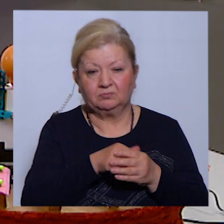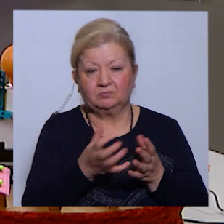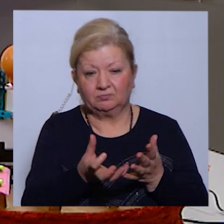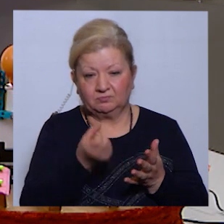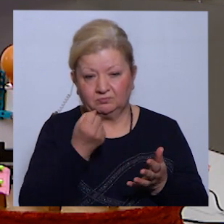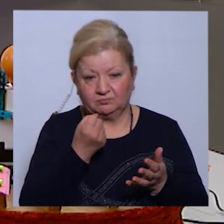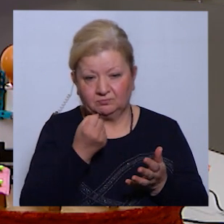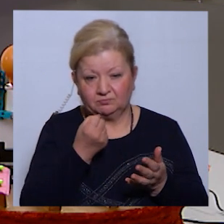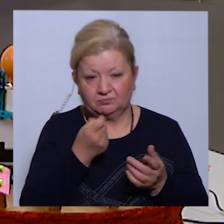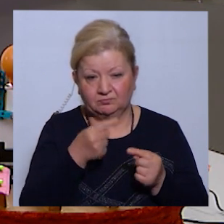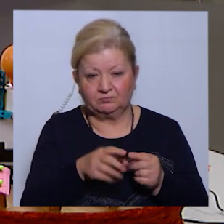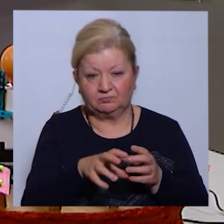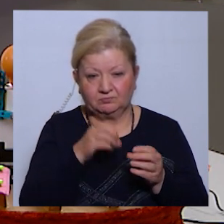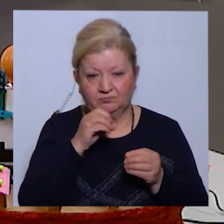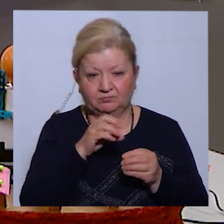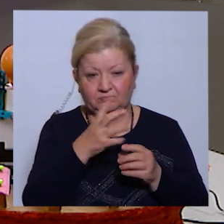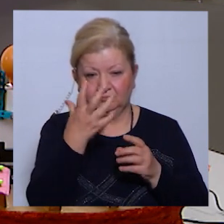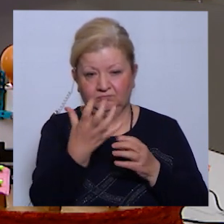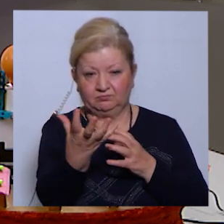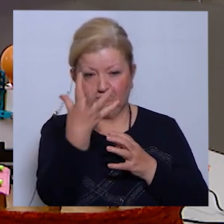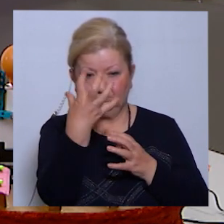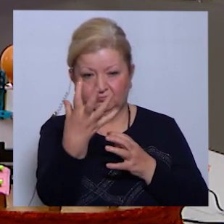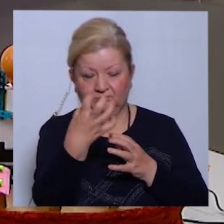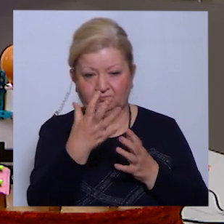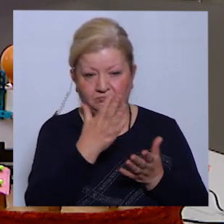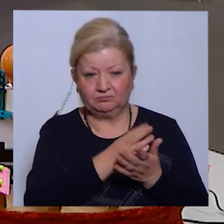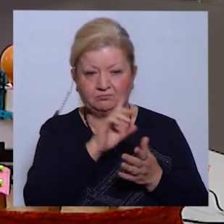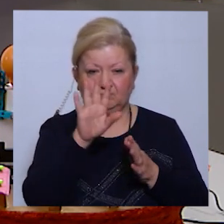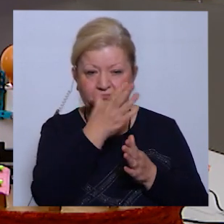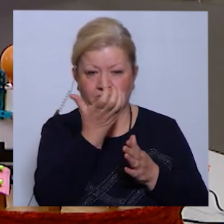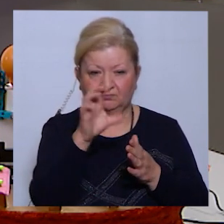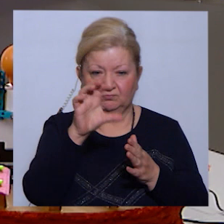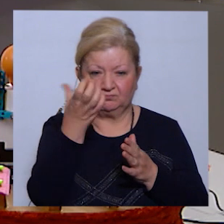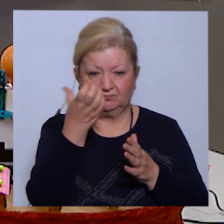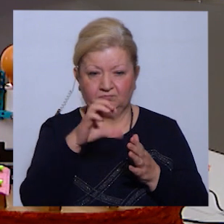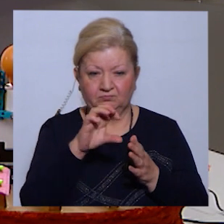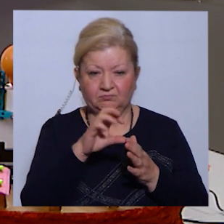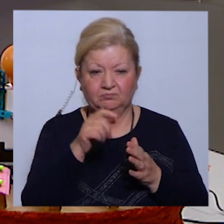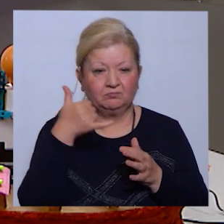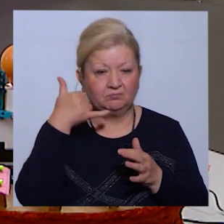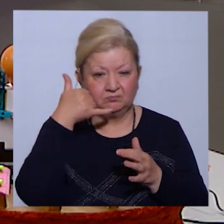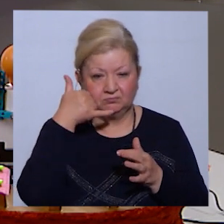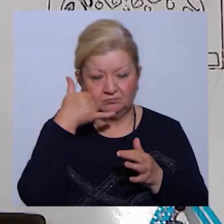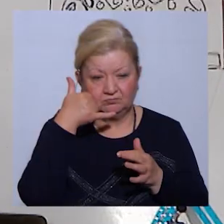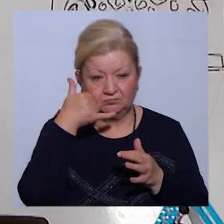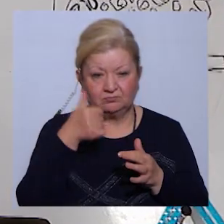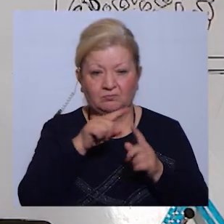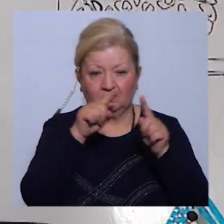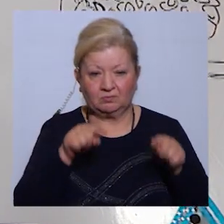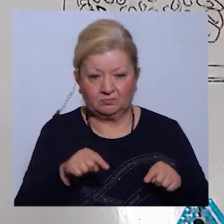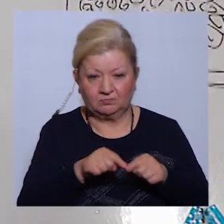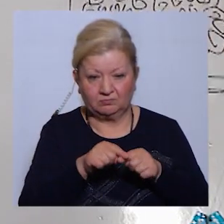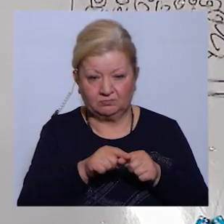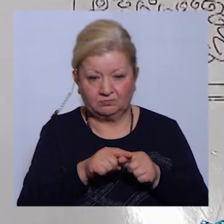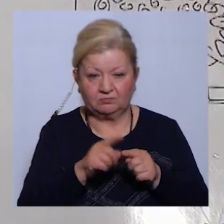ვიღებთ სელფს და შემდეგ ვატრიალებთ ტელეფონის ეკრანს.